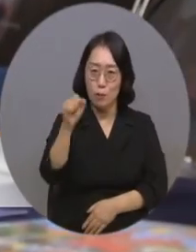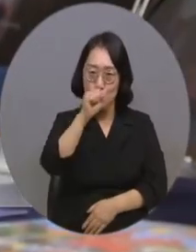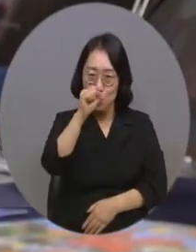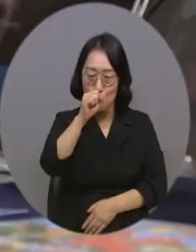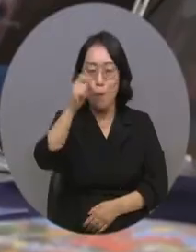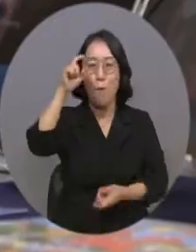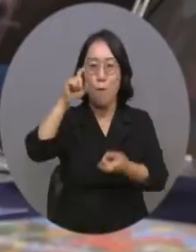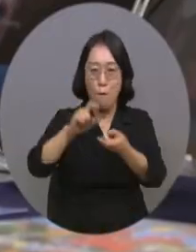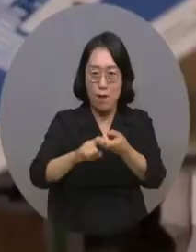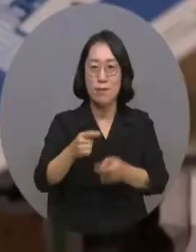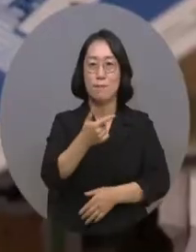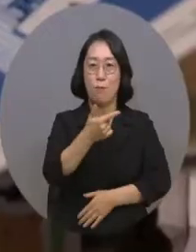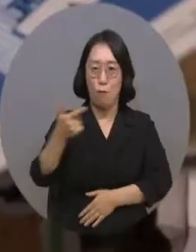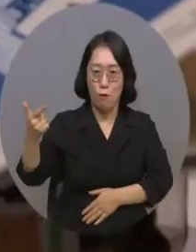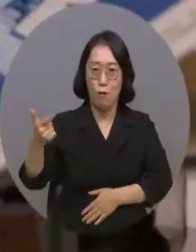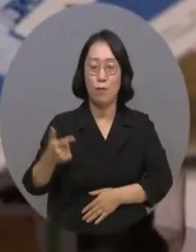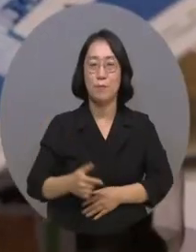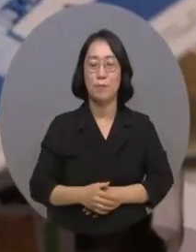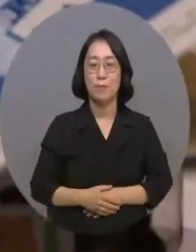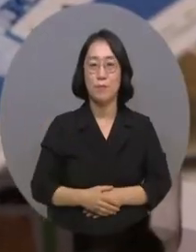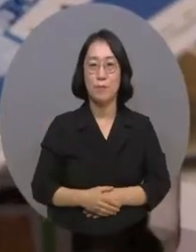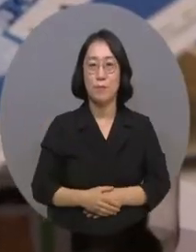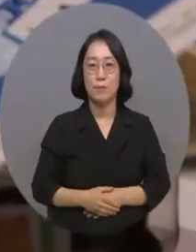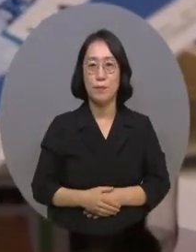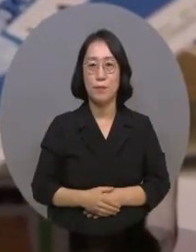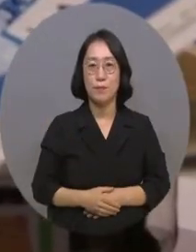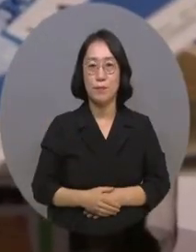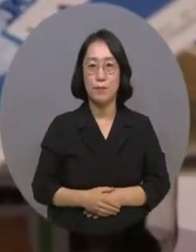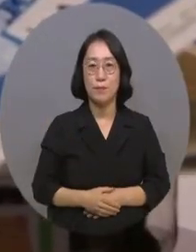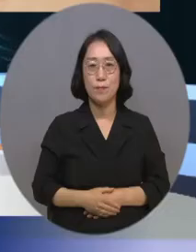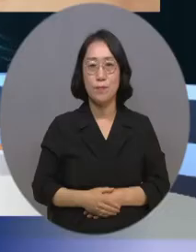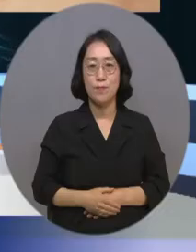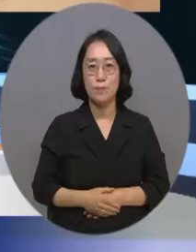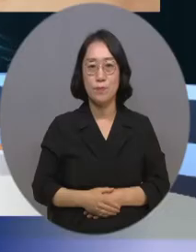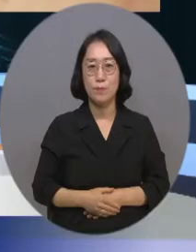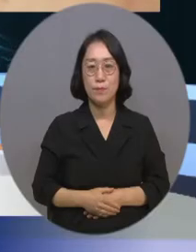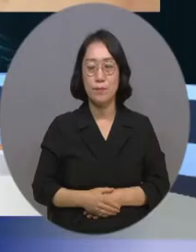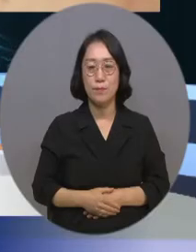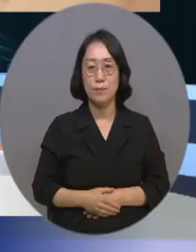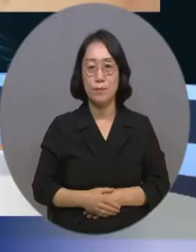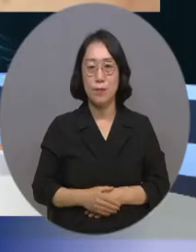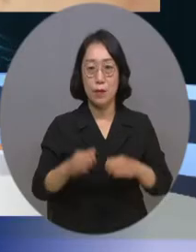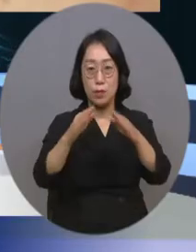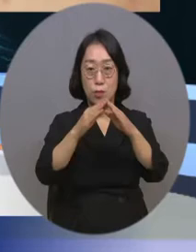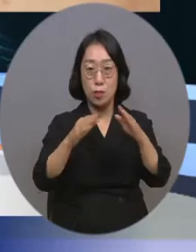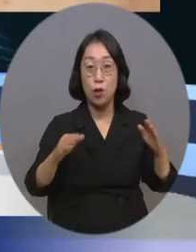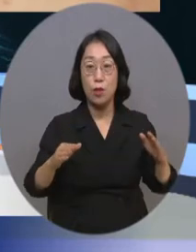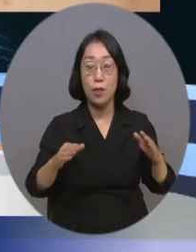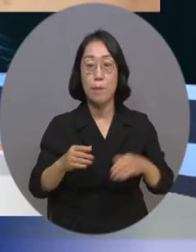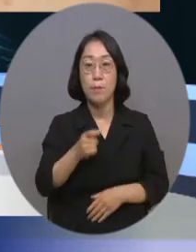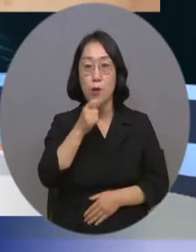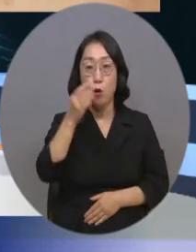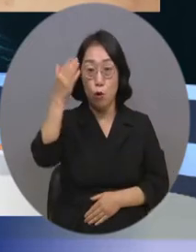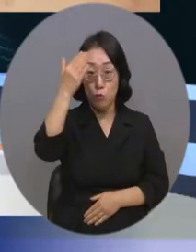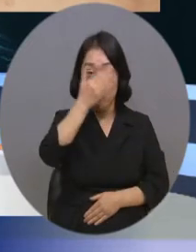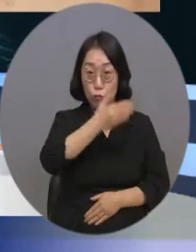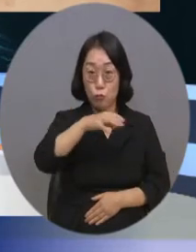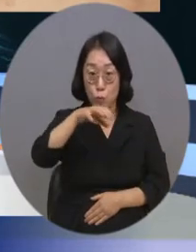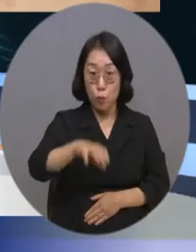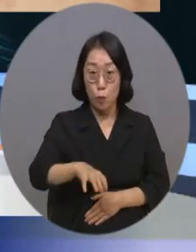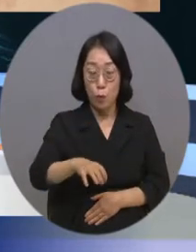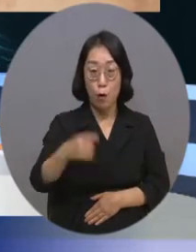호응을 얻었습니다. 복지TV 뉴스 이영춘입니다. 전남 여수 횡간도 주민들을 화폭에